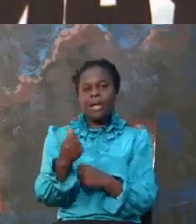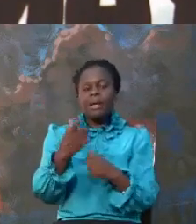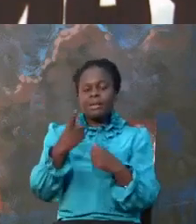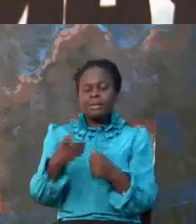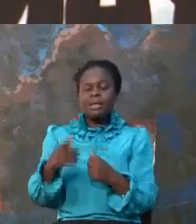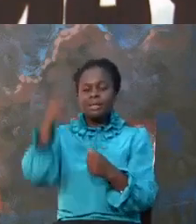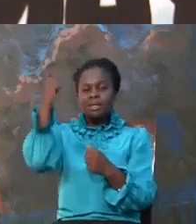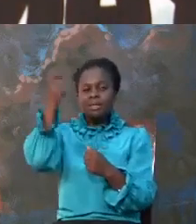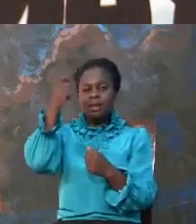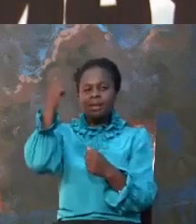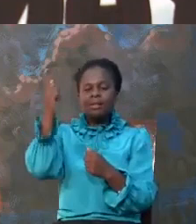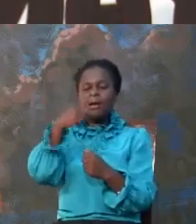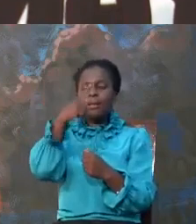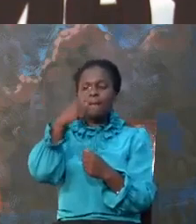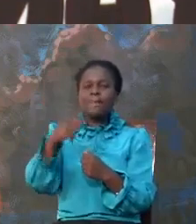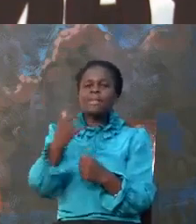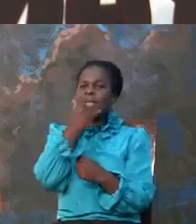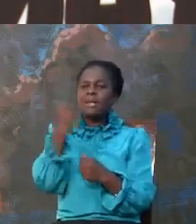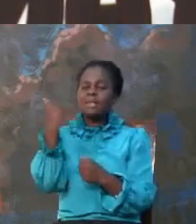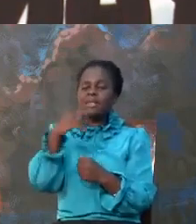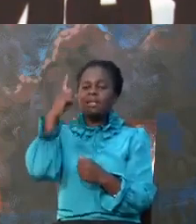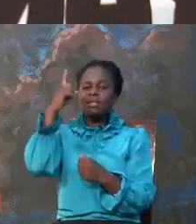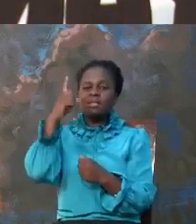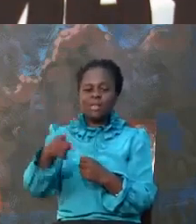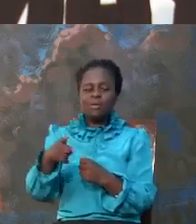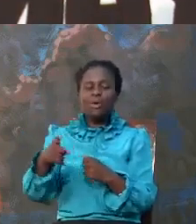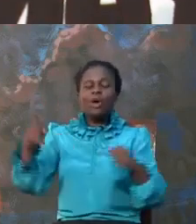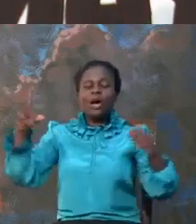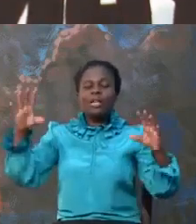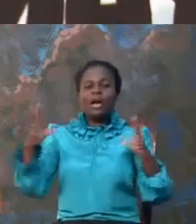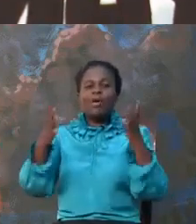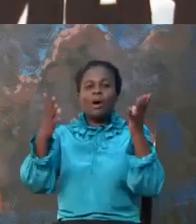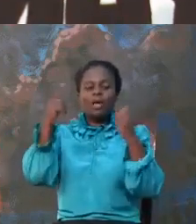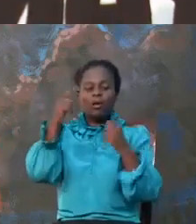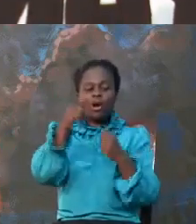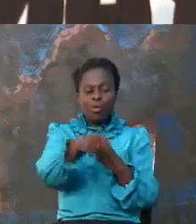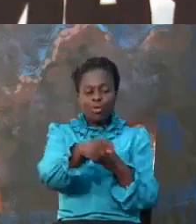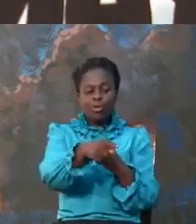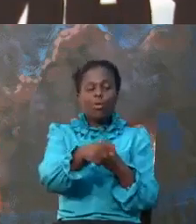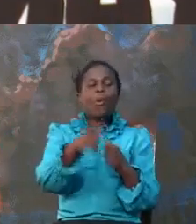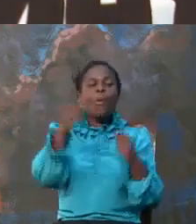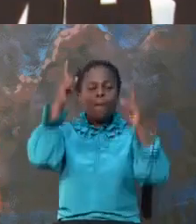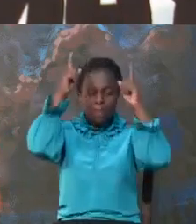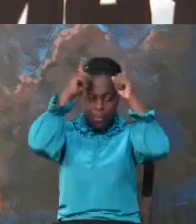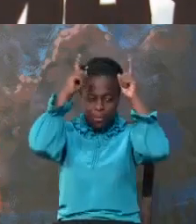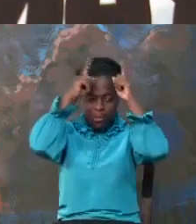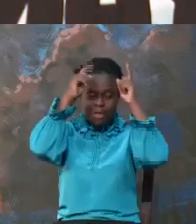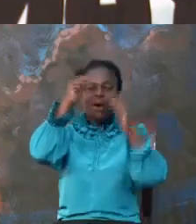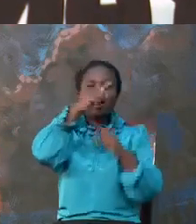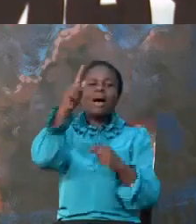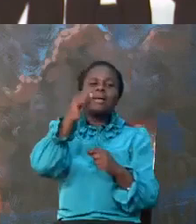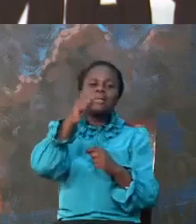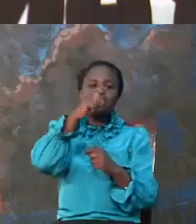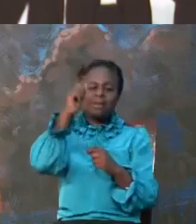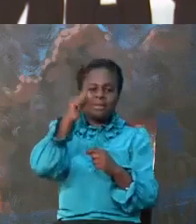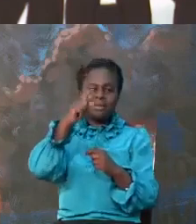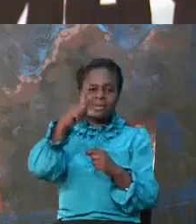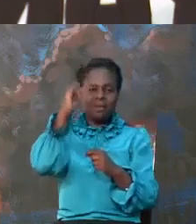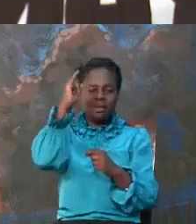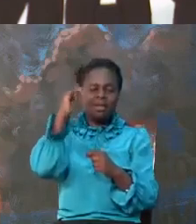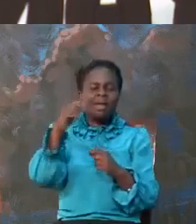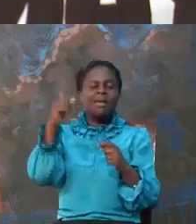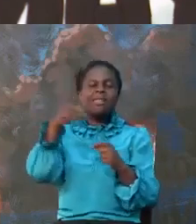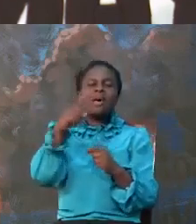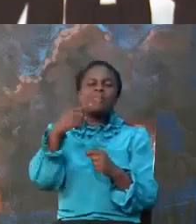sasa ziko ndani ya uhai wa yule mbuzi wa dhambi. Na sasa ile damu yenye dhambi ya kila kitoto, kila